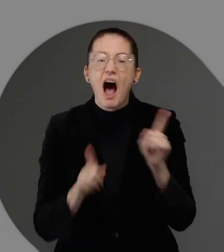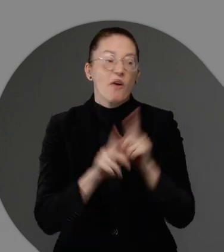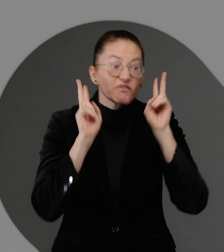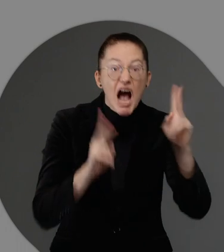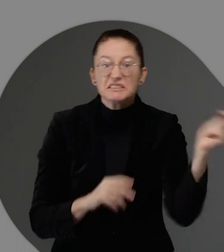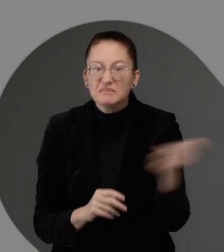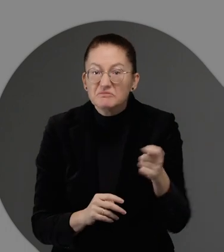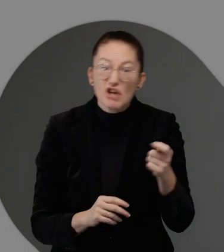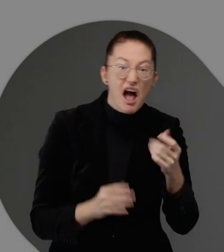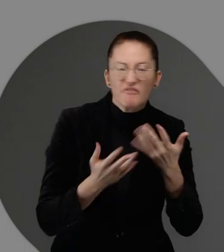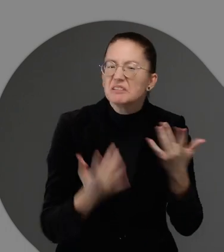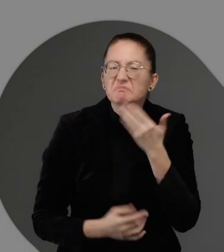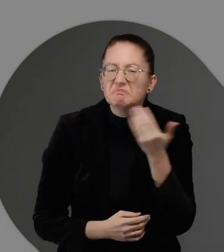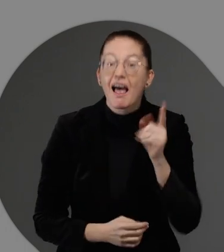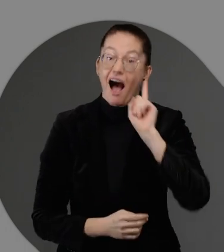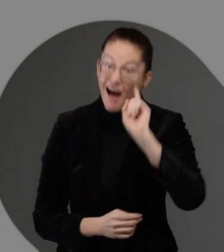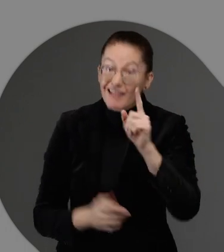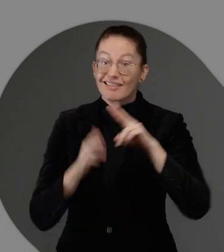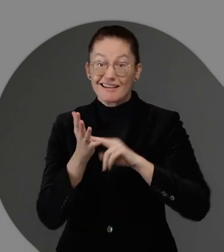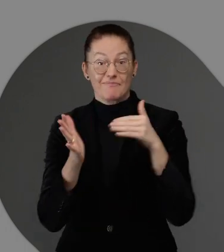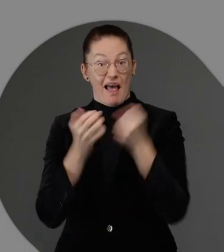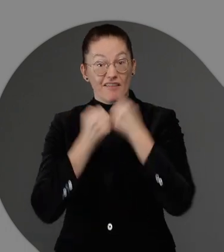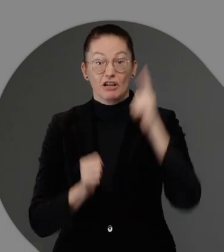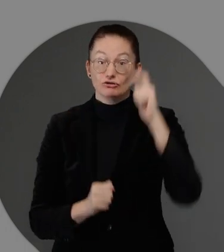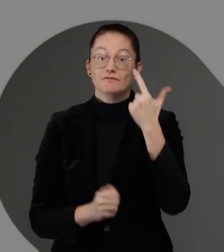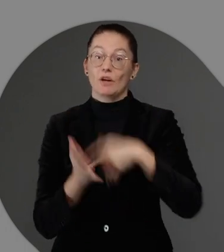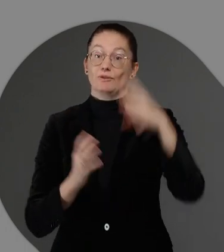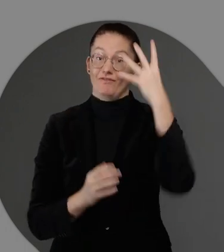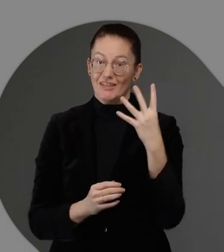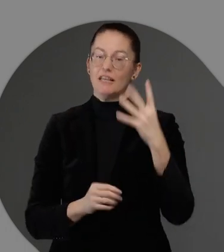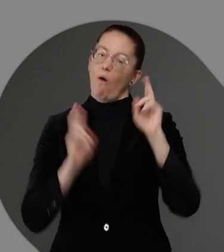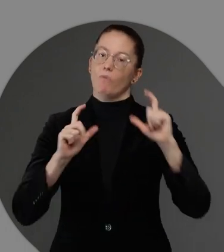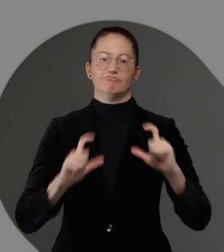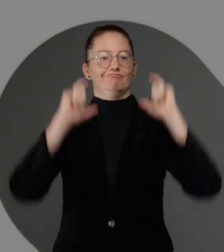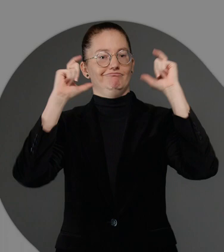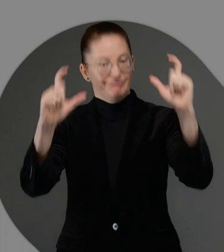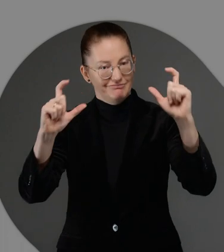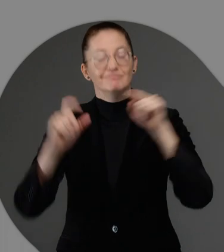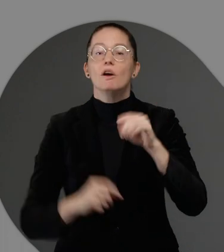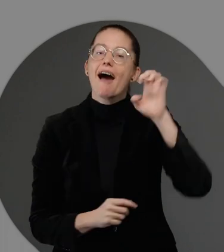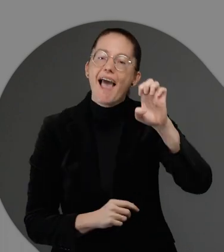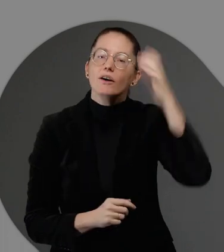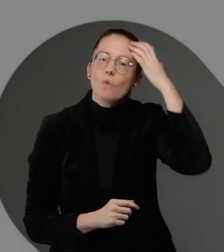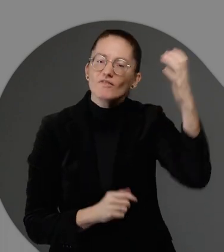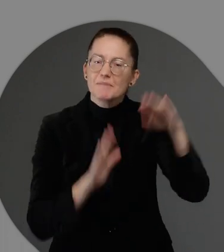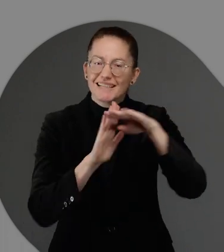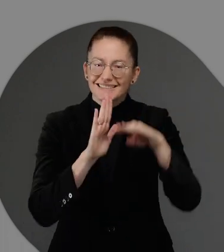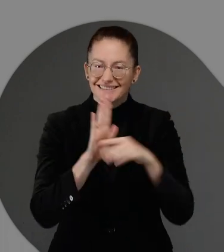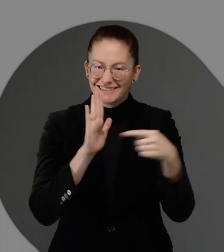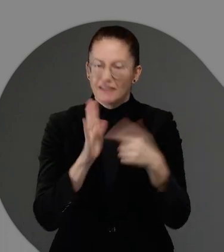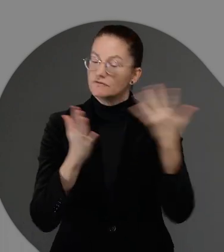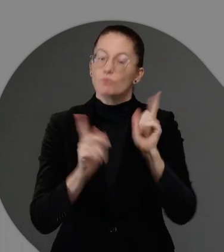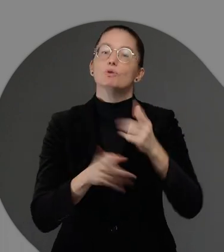Thema digitale Barrierefreiheit wurde erstmals 2004 vom Gesetzgeber aufgegriffen. Das E-Government-Gesetz legt die Einhaltung